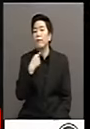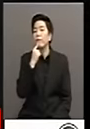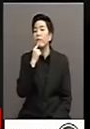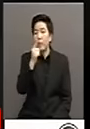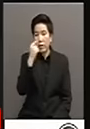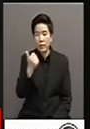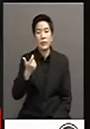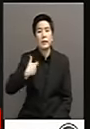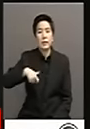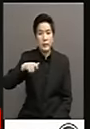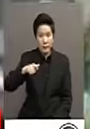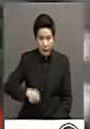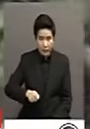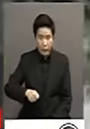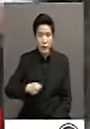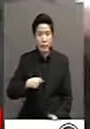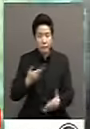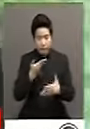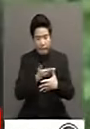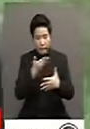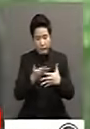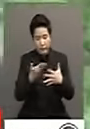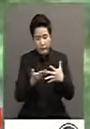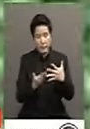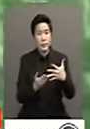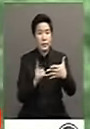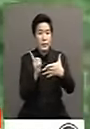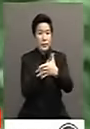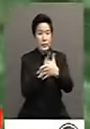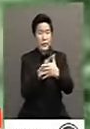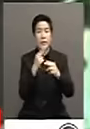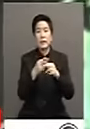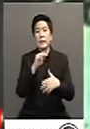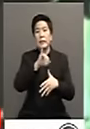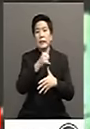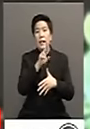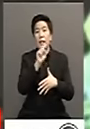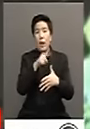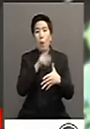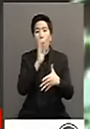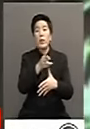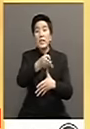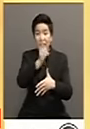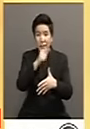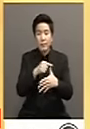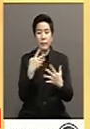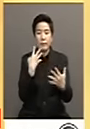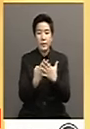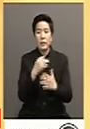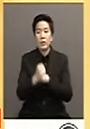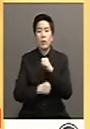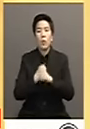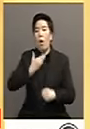าลจึงพิพากษาดังนี้นะครับไล่เรียงทีละส่วนจำเลยที่1ก็คือนายจิรศักดิ์มือปืนให้จำคุกตลอดชี